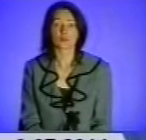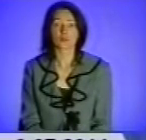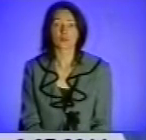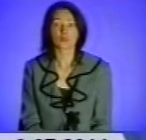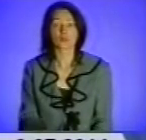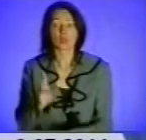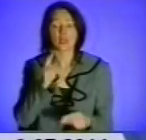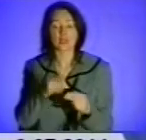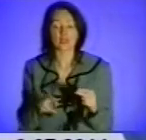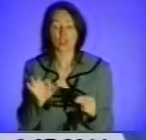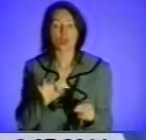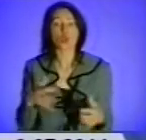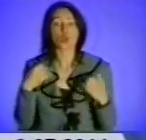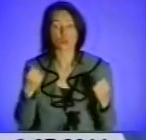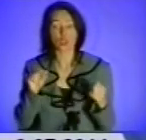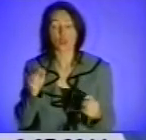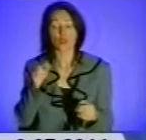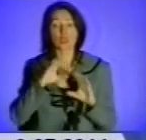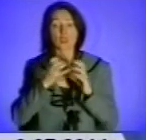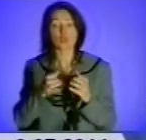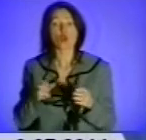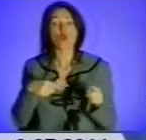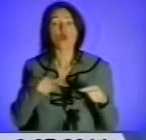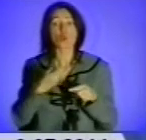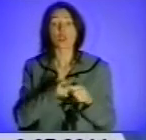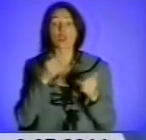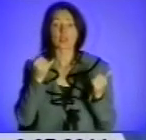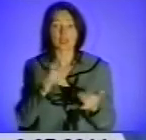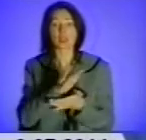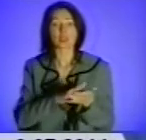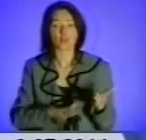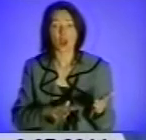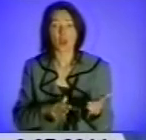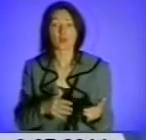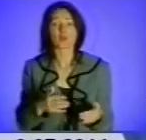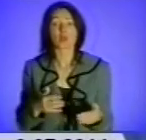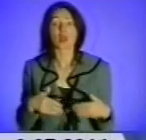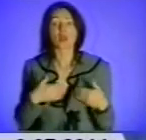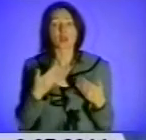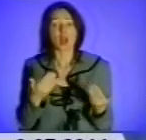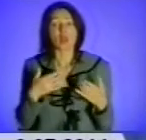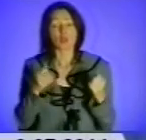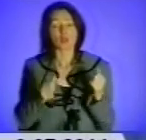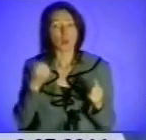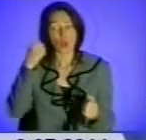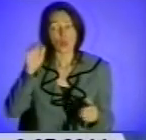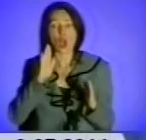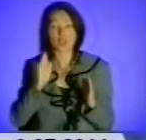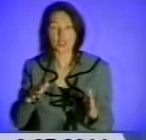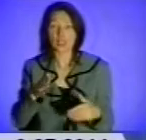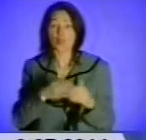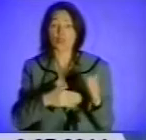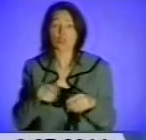На завершення про спорт. Чемпіонат світу з футболу, який зараз триває, надихає на спортивні перемоги не лише професійних